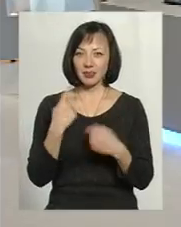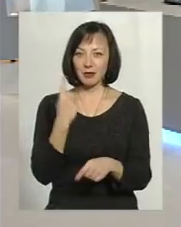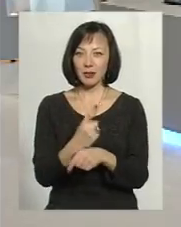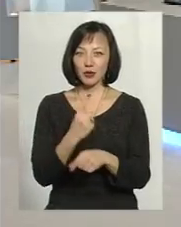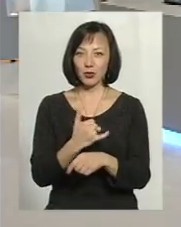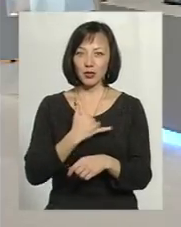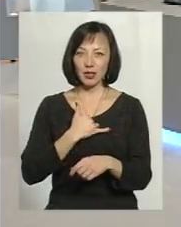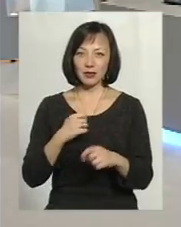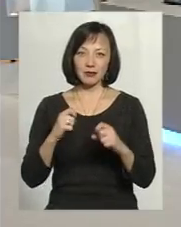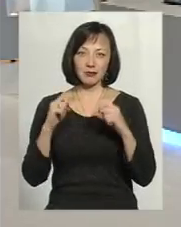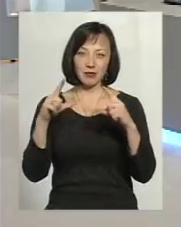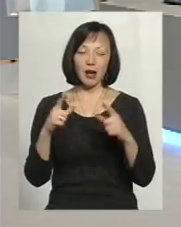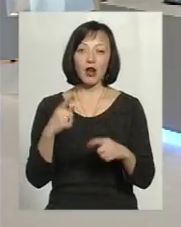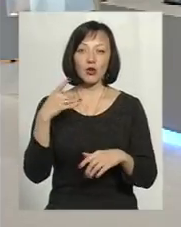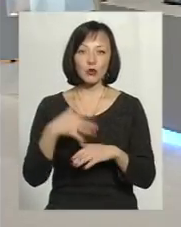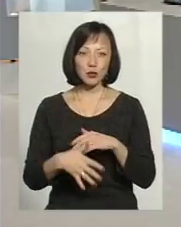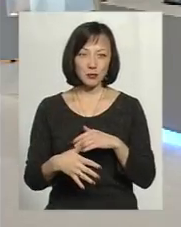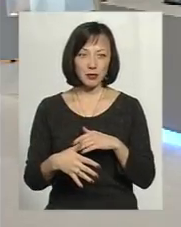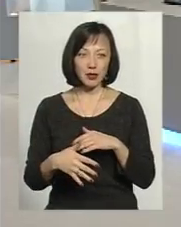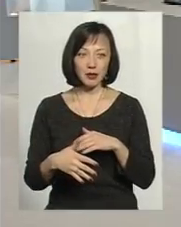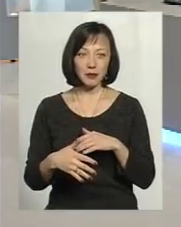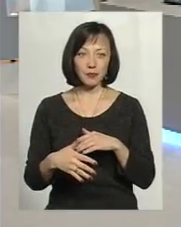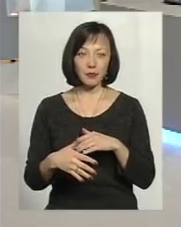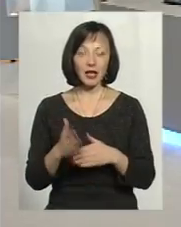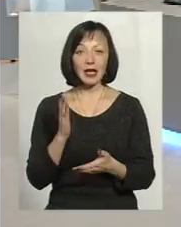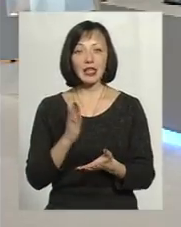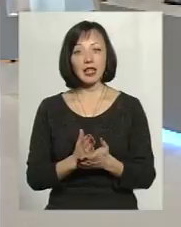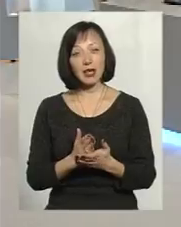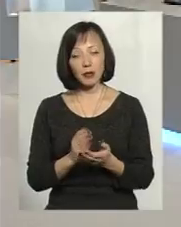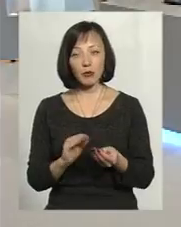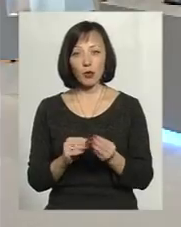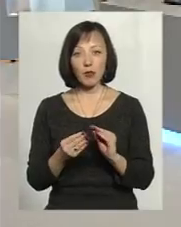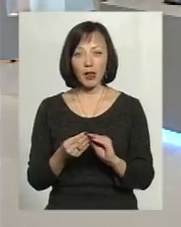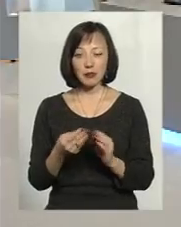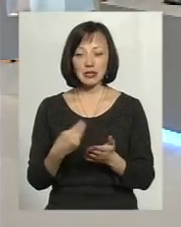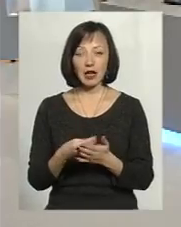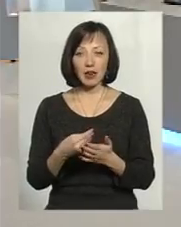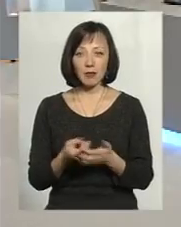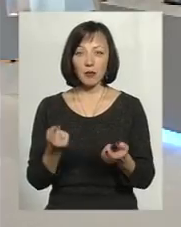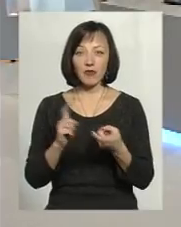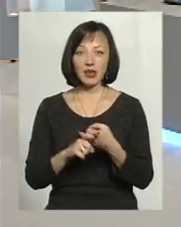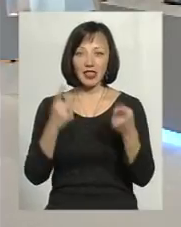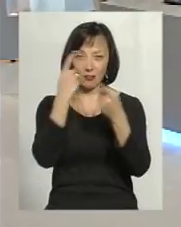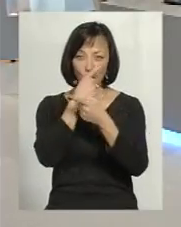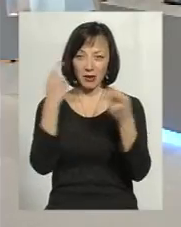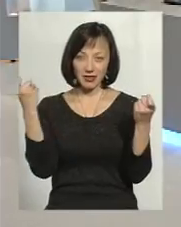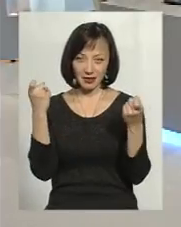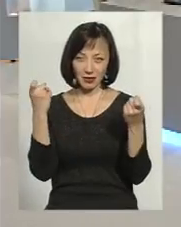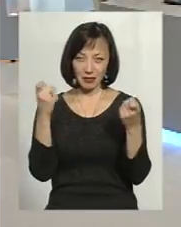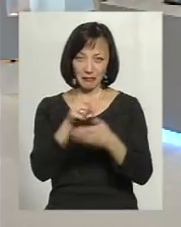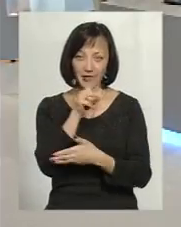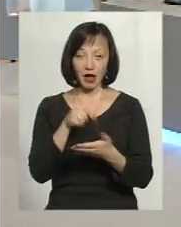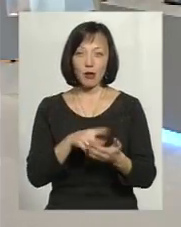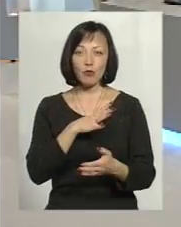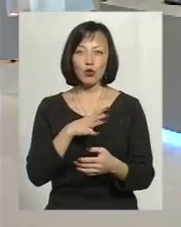нас платіжки були вищі. Розумієте, є, скажімо, проблема з тарифами, пов'язана трохи з інформаційним полем. Тому що